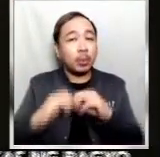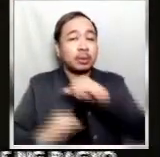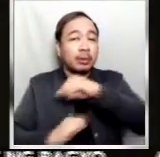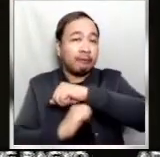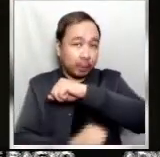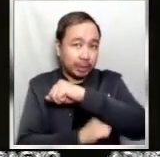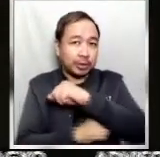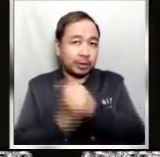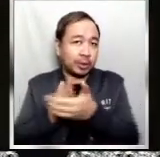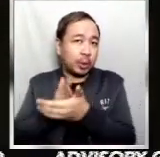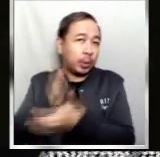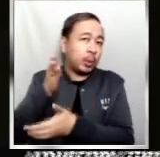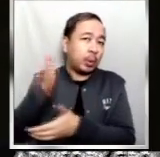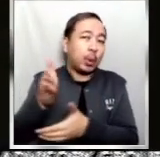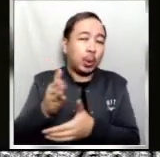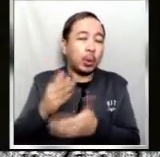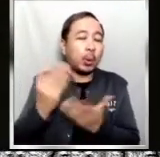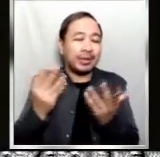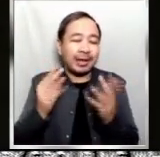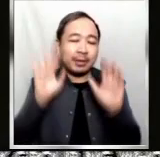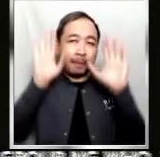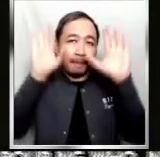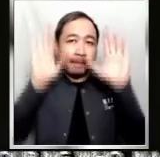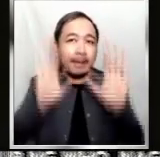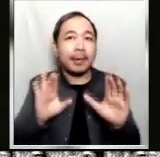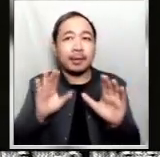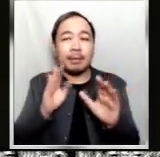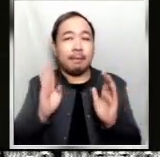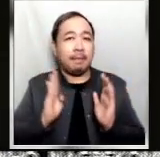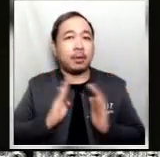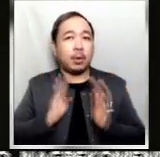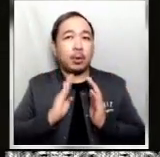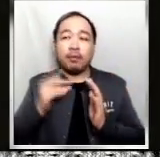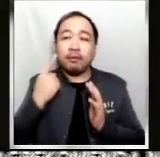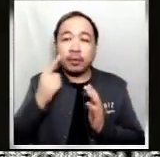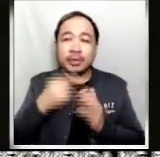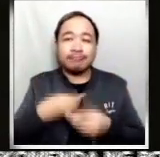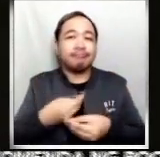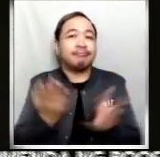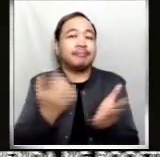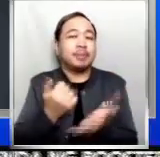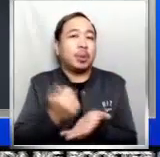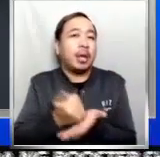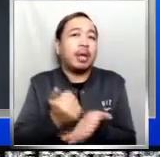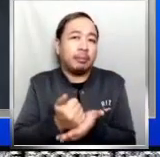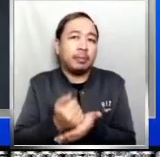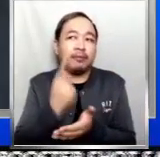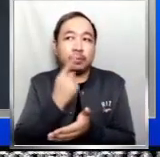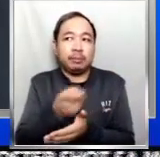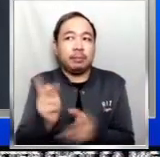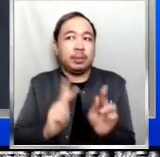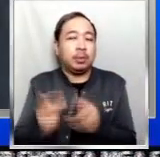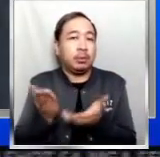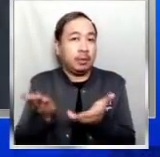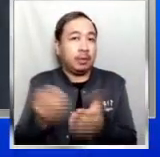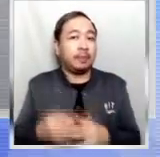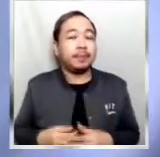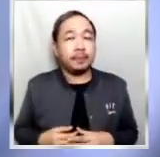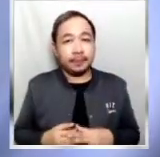na dito sa Benguet at Bagyo para maghatid ng tulong sa ating mga kababayan. Balik sa iyo, Mike. Maraming salamat, Ian Cruz.